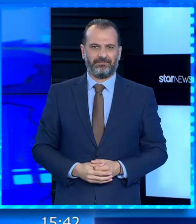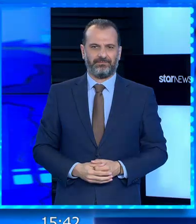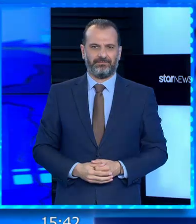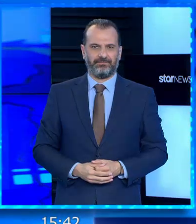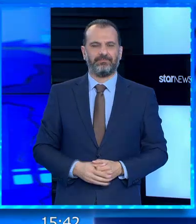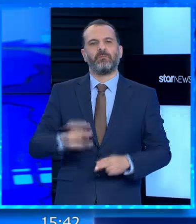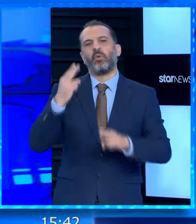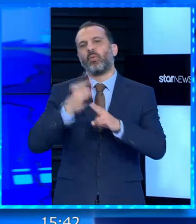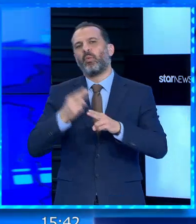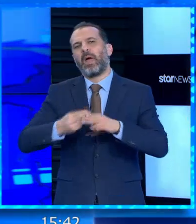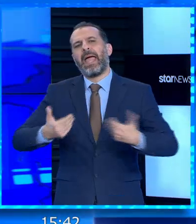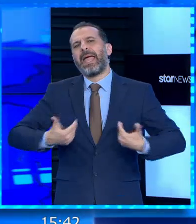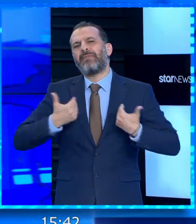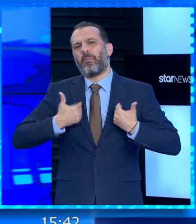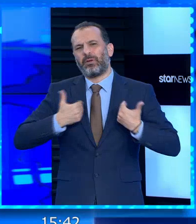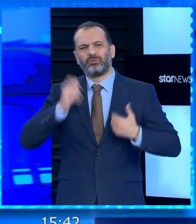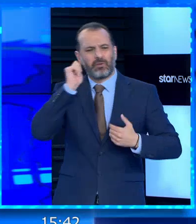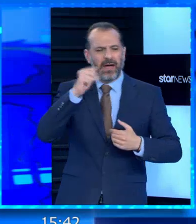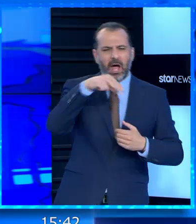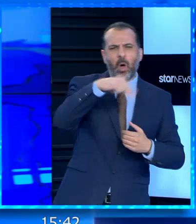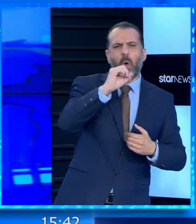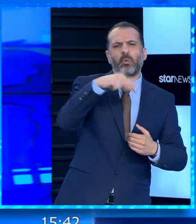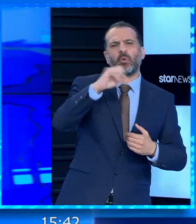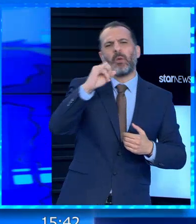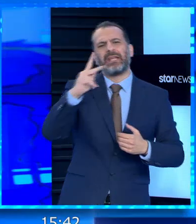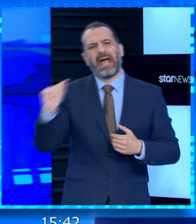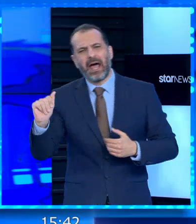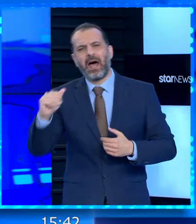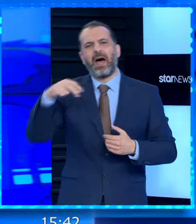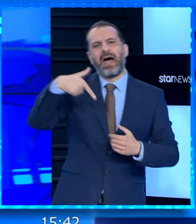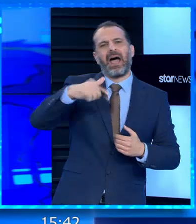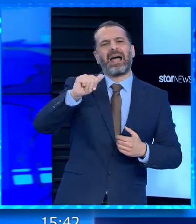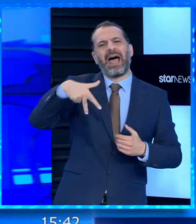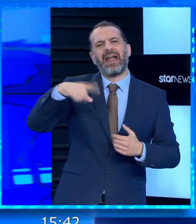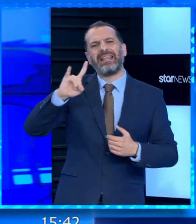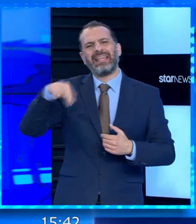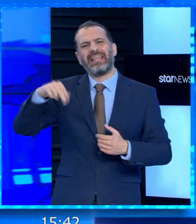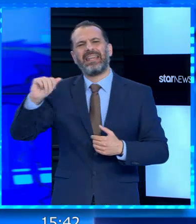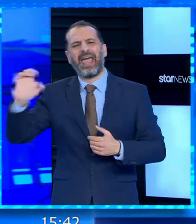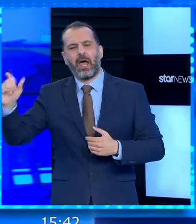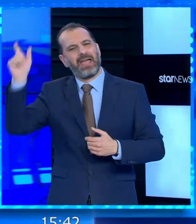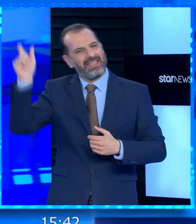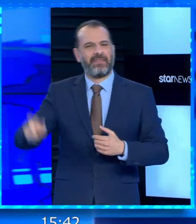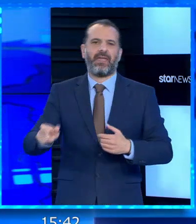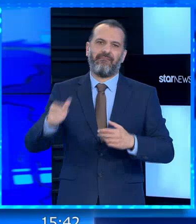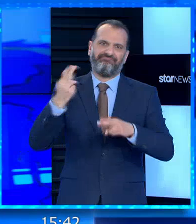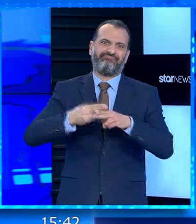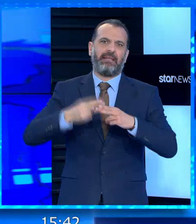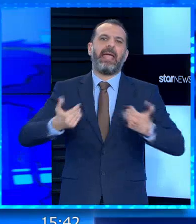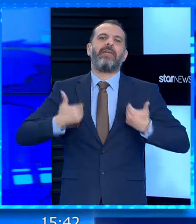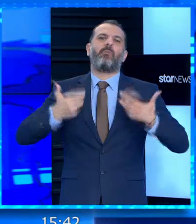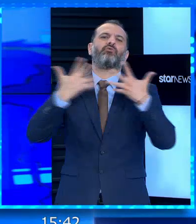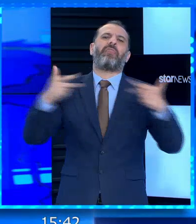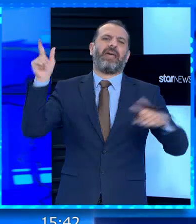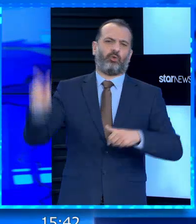Πέθανε, κυρίες και κύριοι, σε ηλικία 85 ετών η μεγάλη θεατρική ηθοποιός Νόνικα Γαλινέα. Έφυγε από τη ζωή λίγες ημέρες πριν από τα γενέθλιά